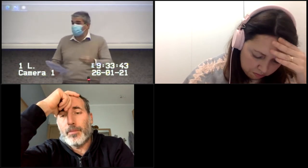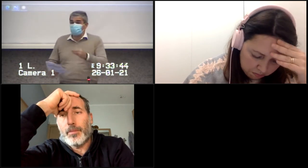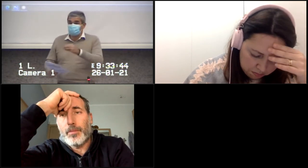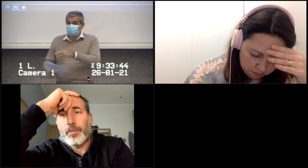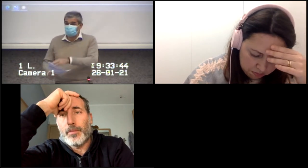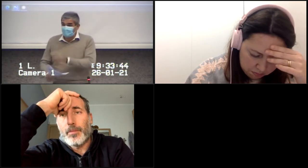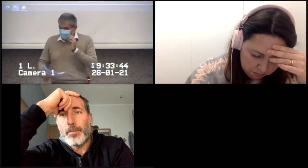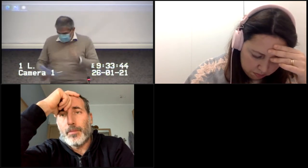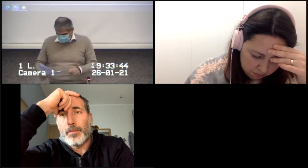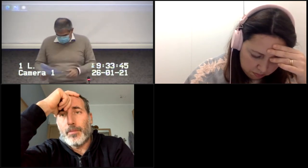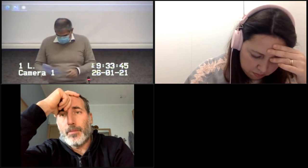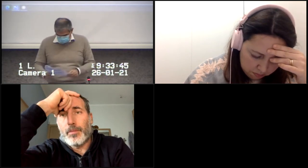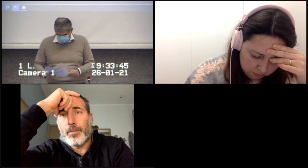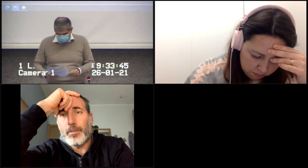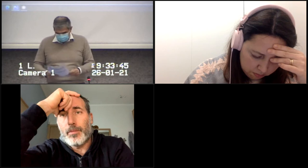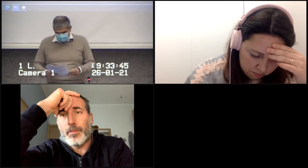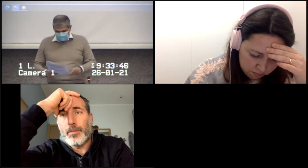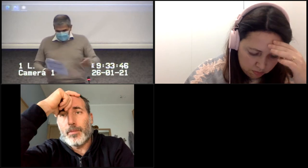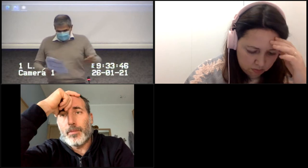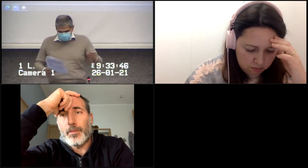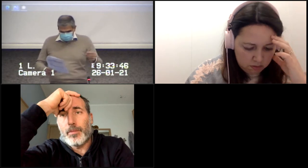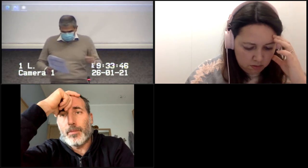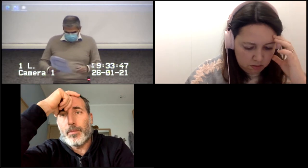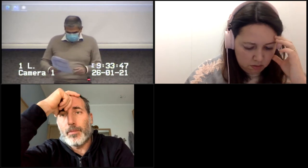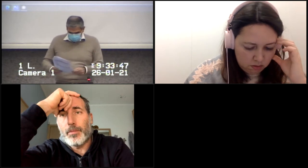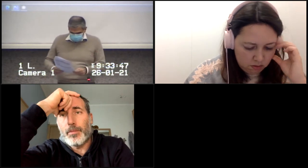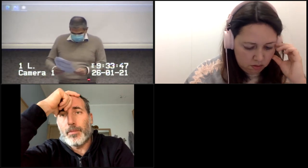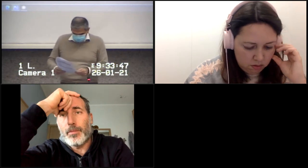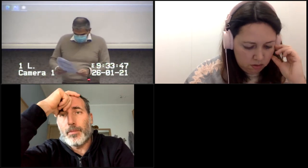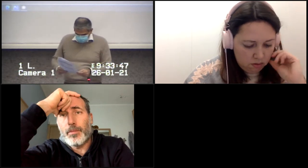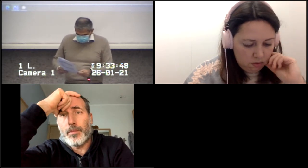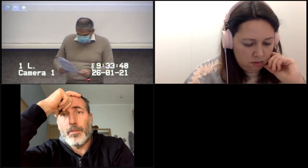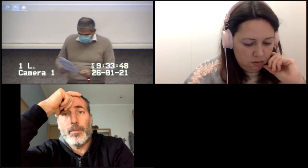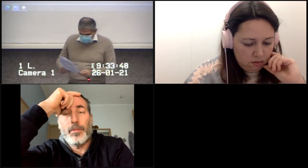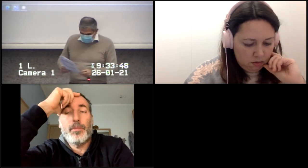scontistica del 15%. Residua poi